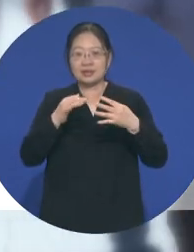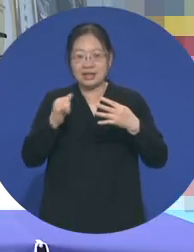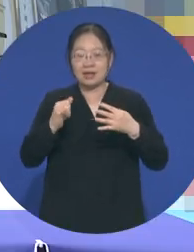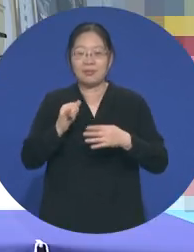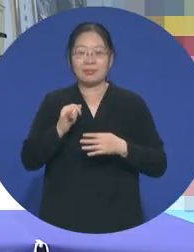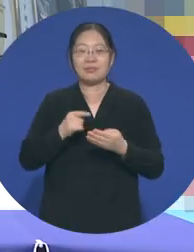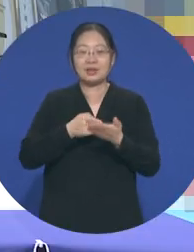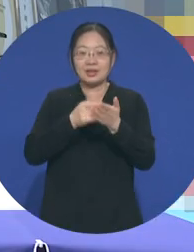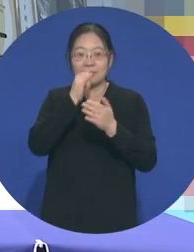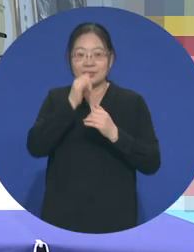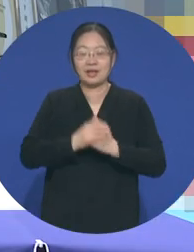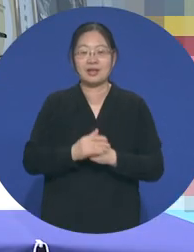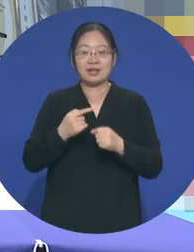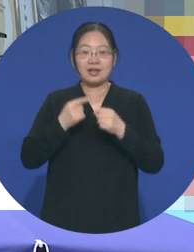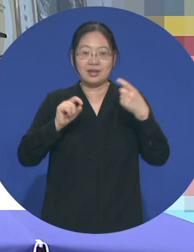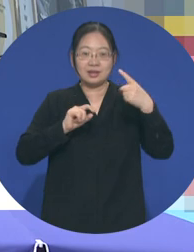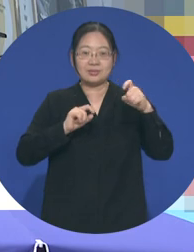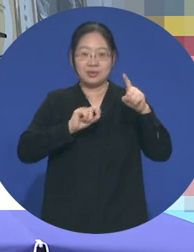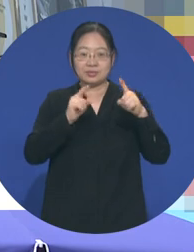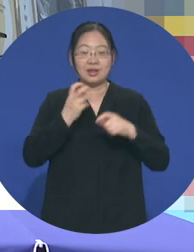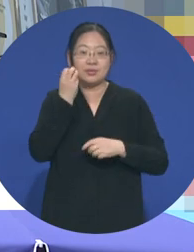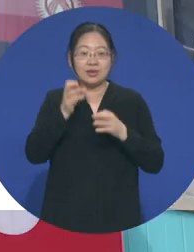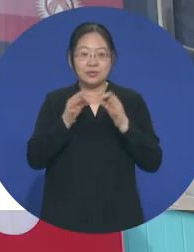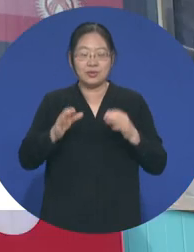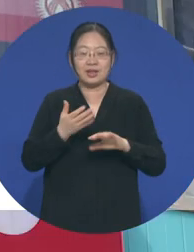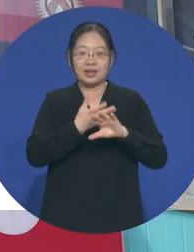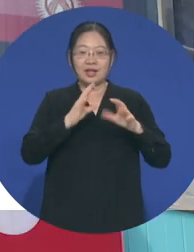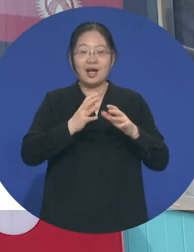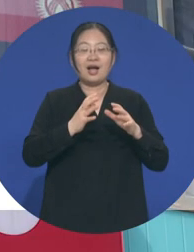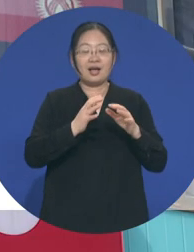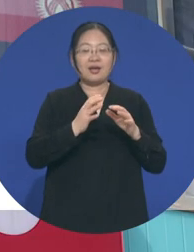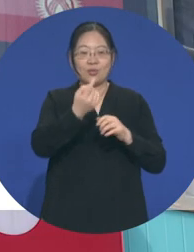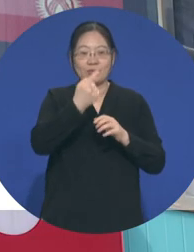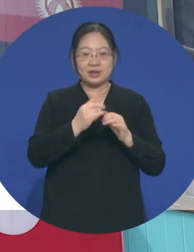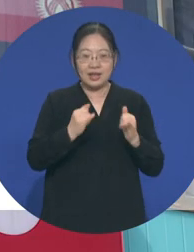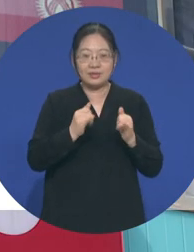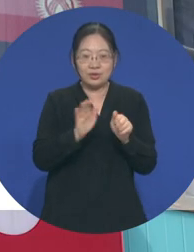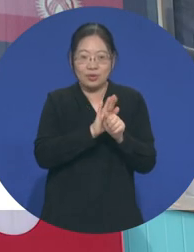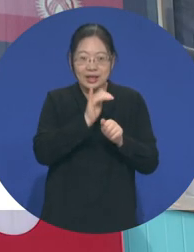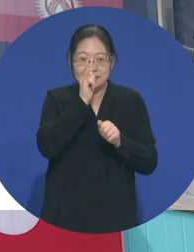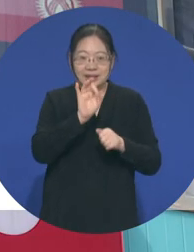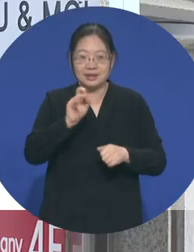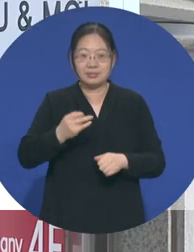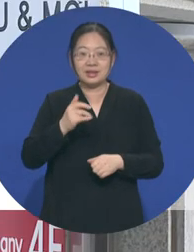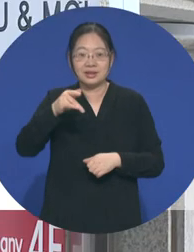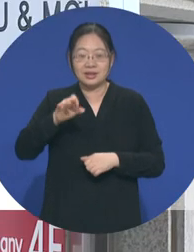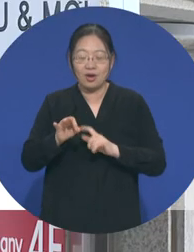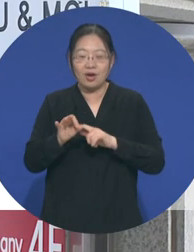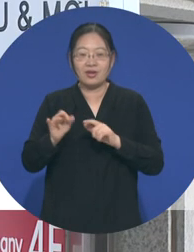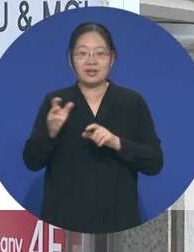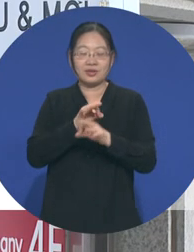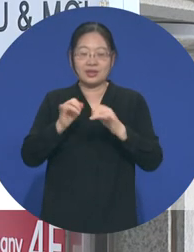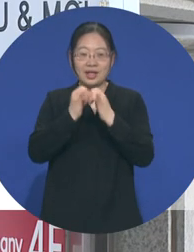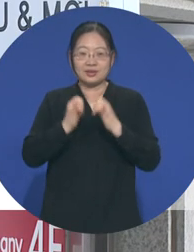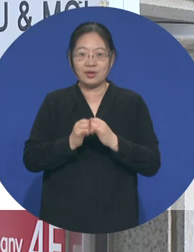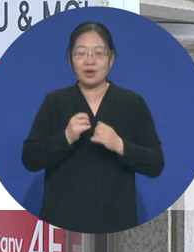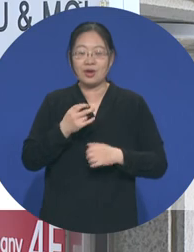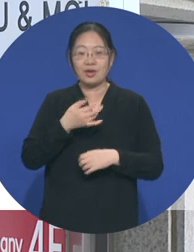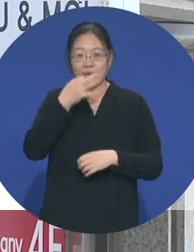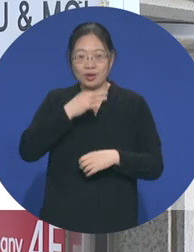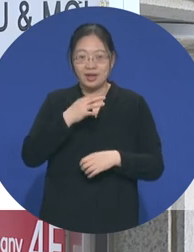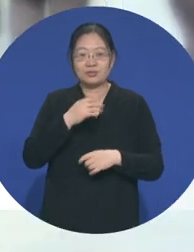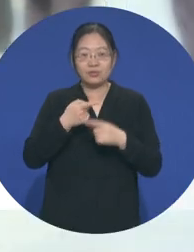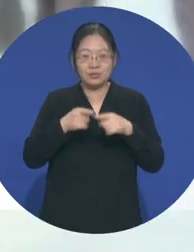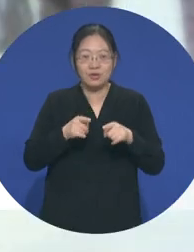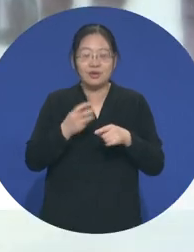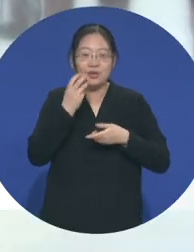나왔습니다 경기도는 작년 11월부터 3개월 간 이민청 경기도 유치 추진 당위성 및 경제적 사회적 효과 분석을 경기 연구원을